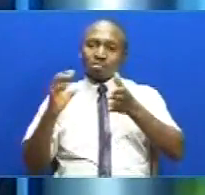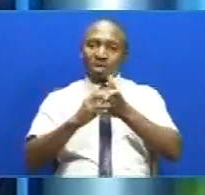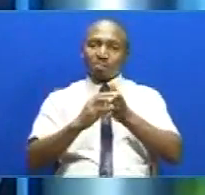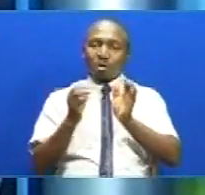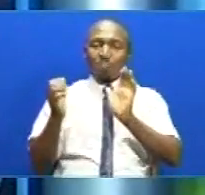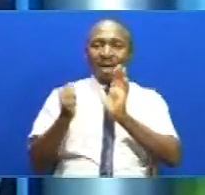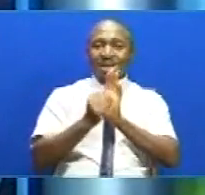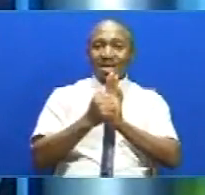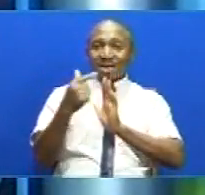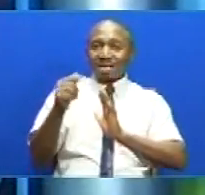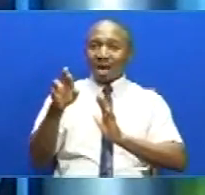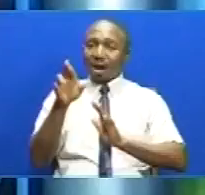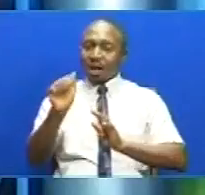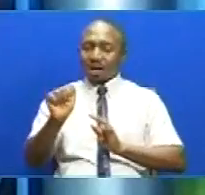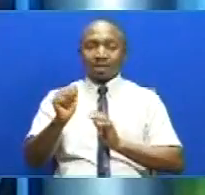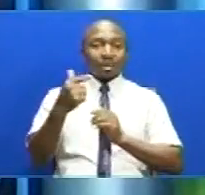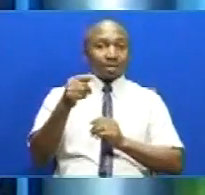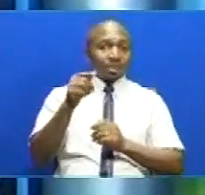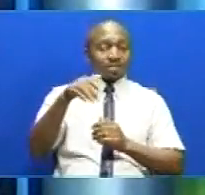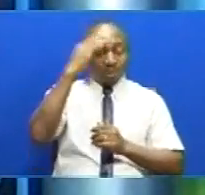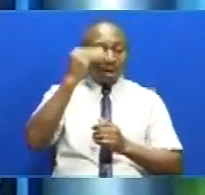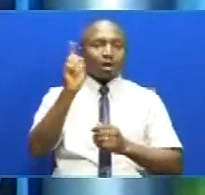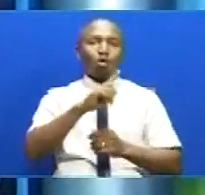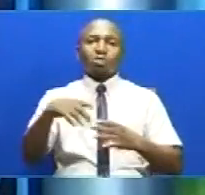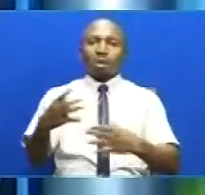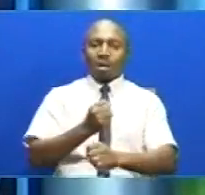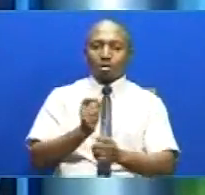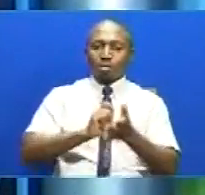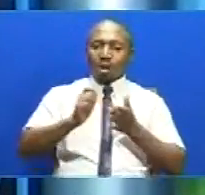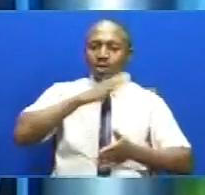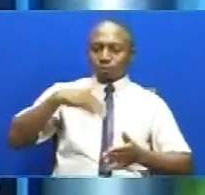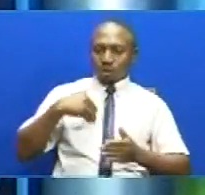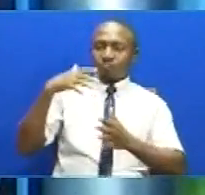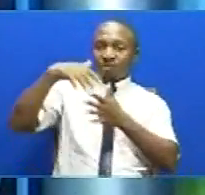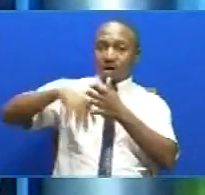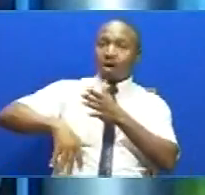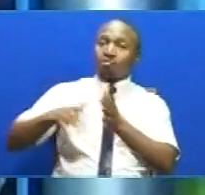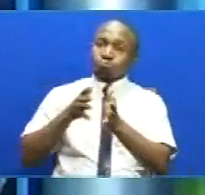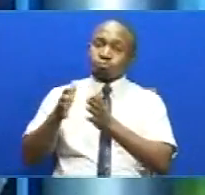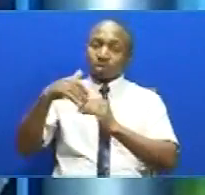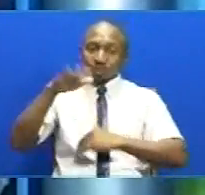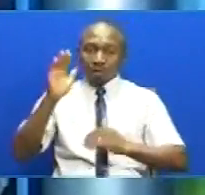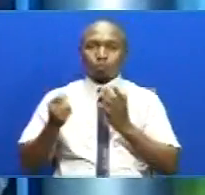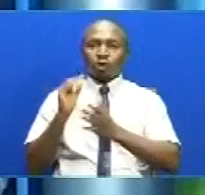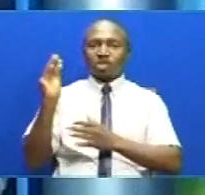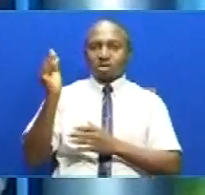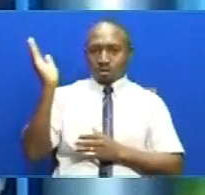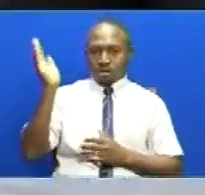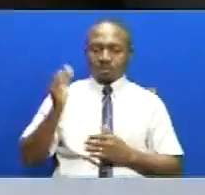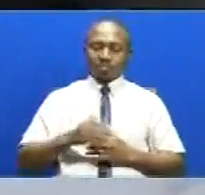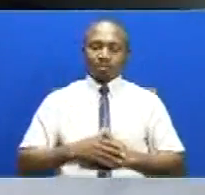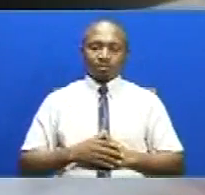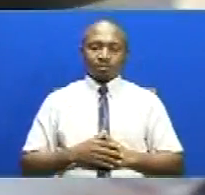TRA, hali inayosababisha serikali kukosa mapato. Mwandishi wetu Grayson Kakuru ana taarifa kamili kutoka Shinyanga.